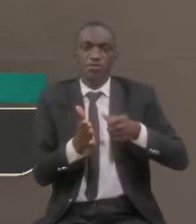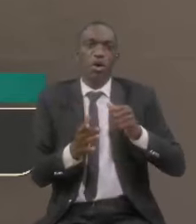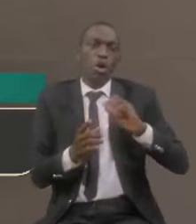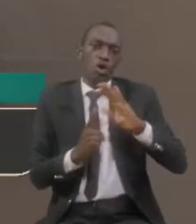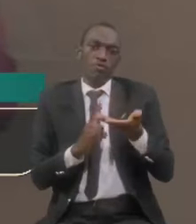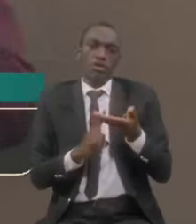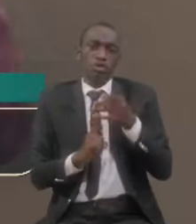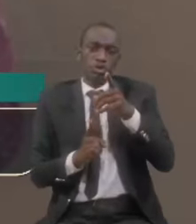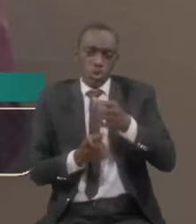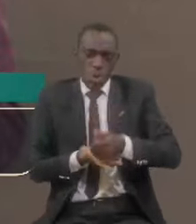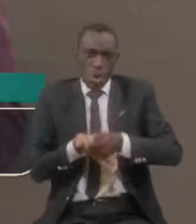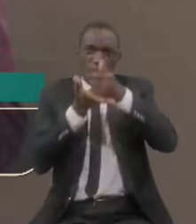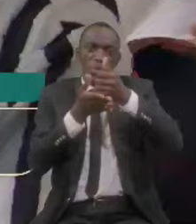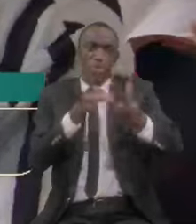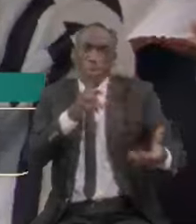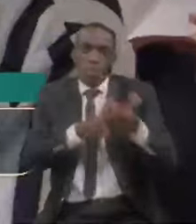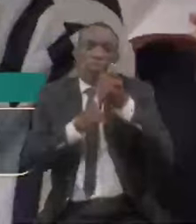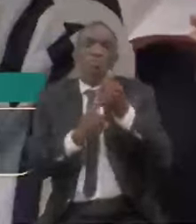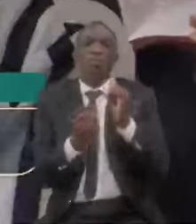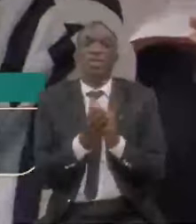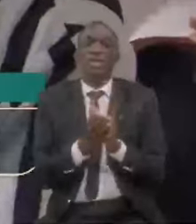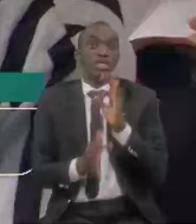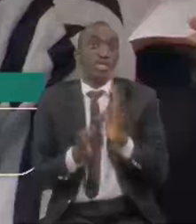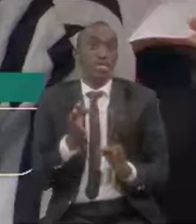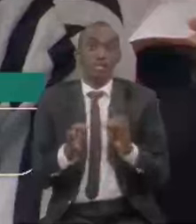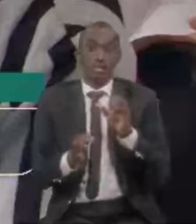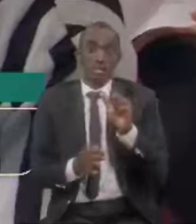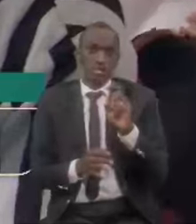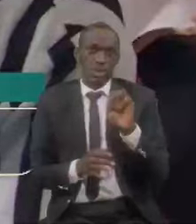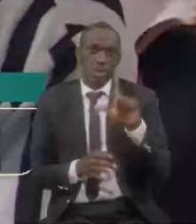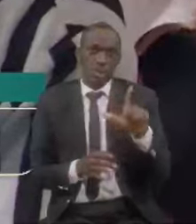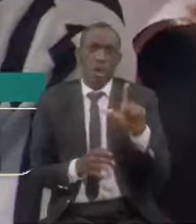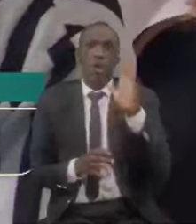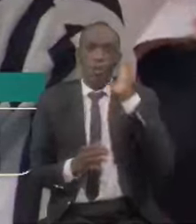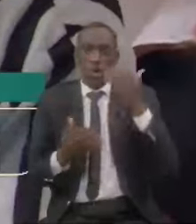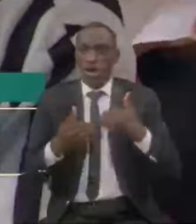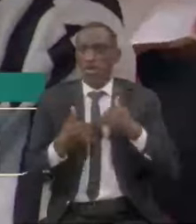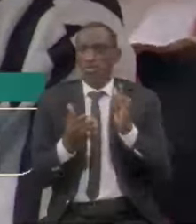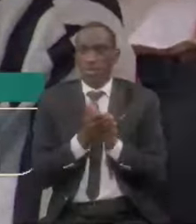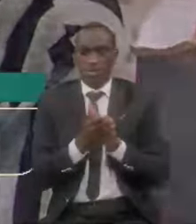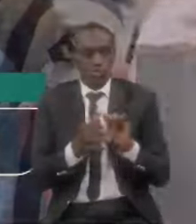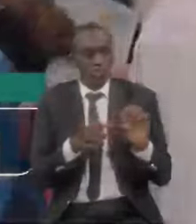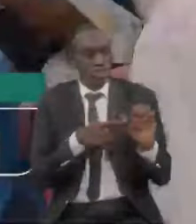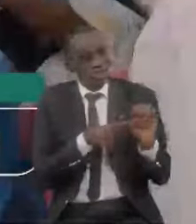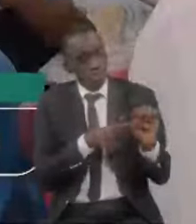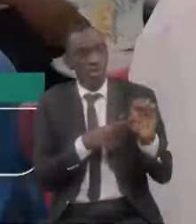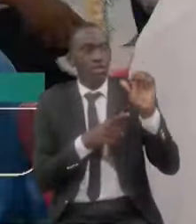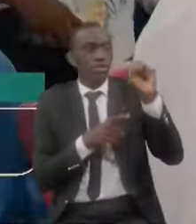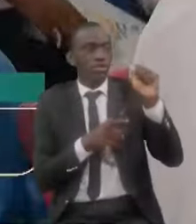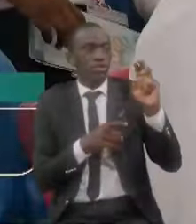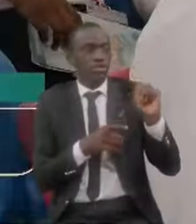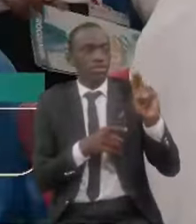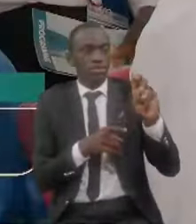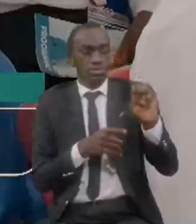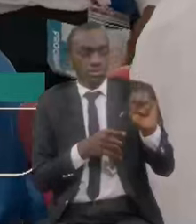cela. En Samuel, nous avons eux. Endurer tout et